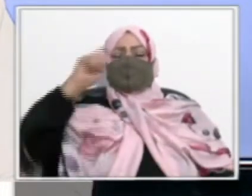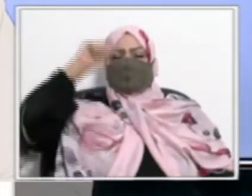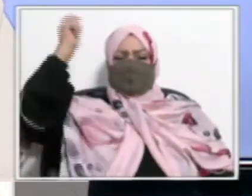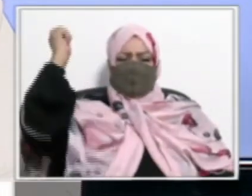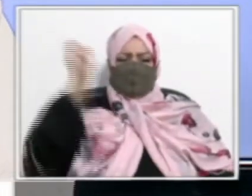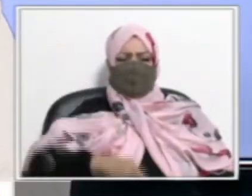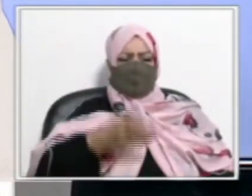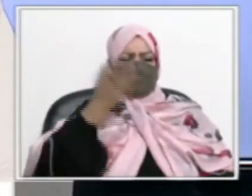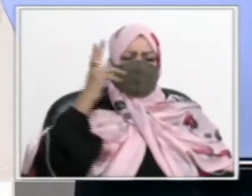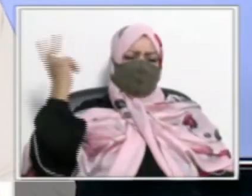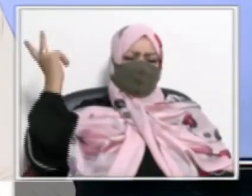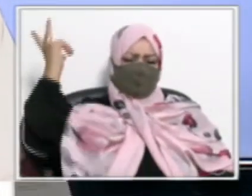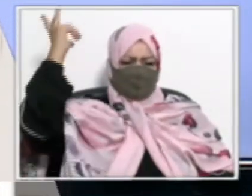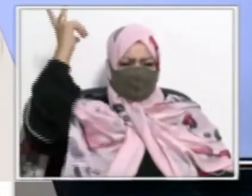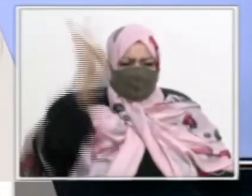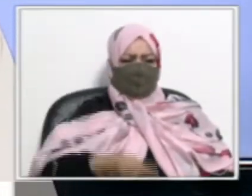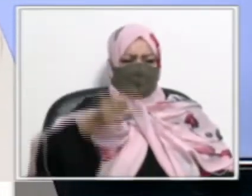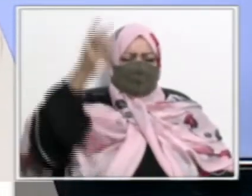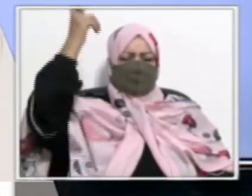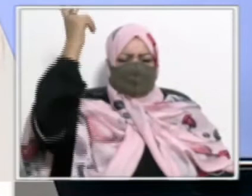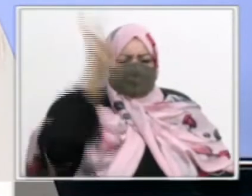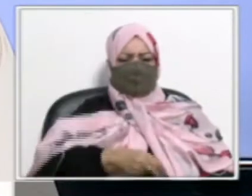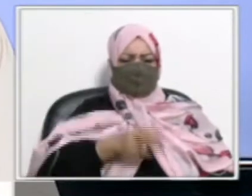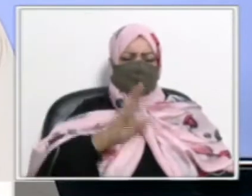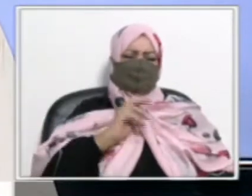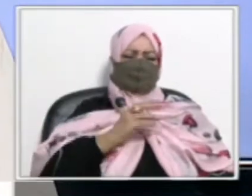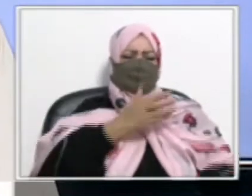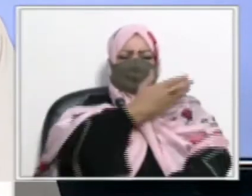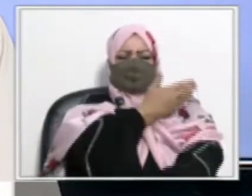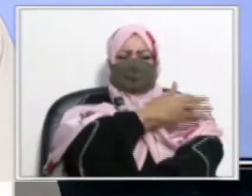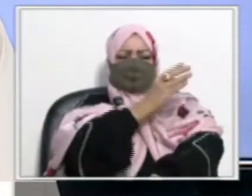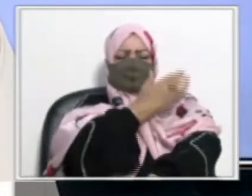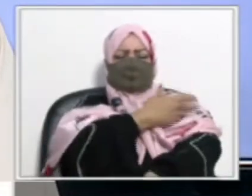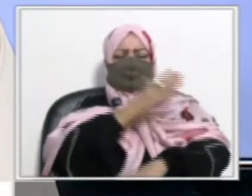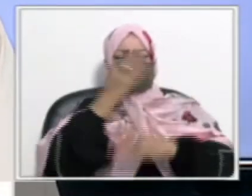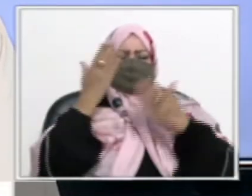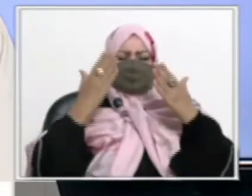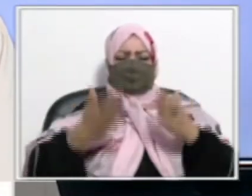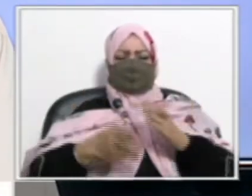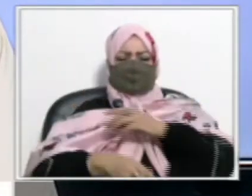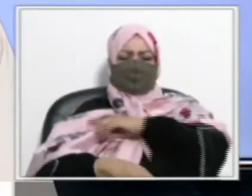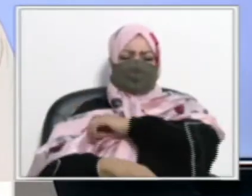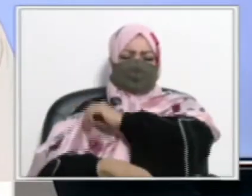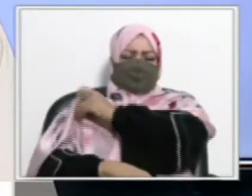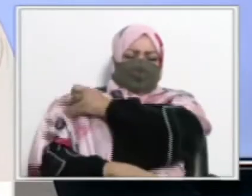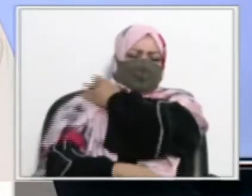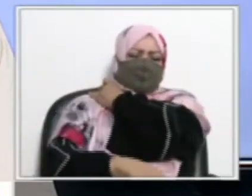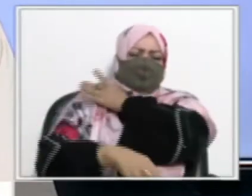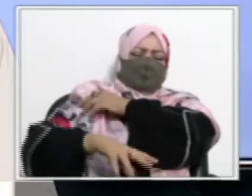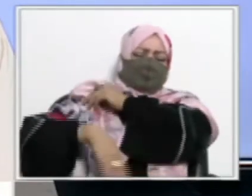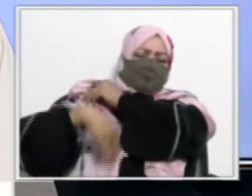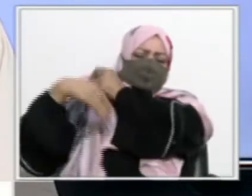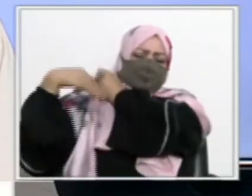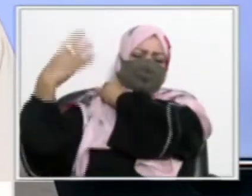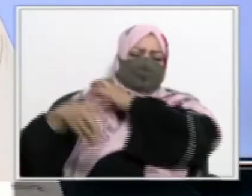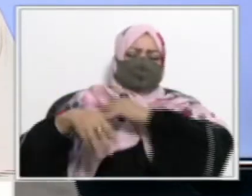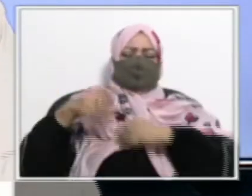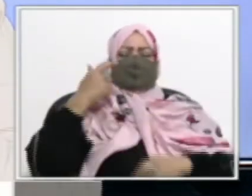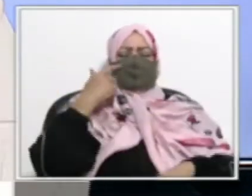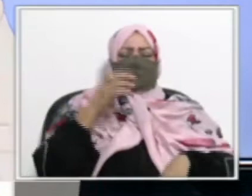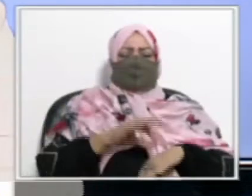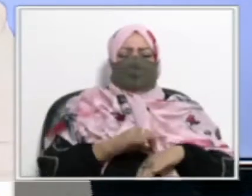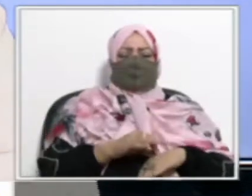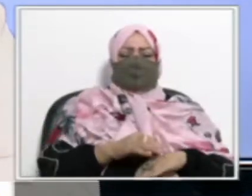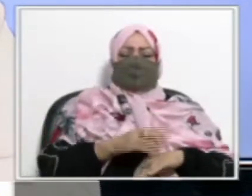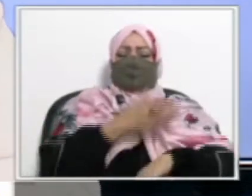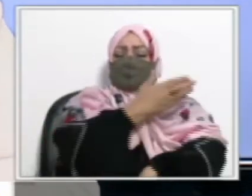ينبغي على الناس راه أن يتوبوا وأن يرجعوا إلى الله عز وجل. وما ابتلينا به الآن من عدم التحليل والتحريم، وما ابتلي